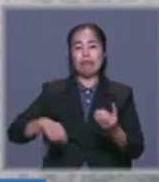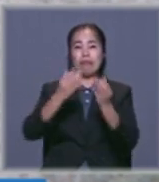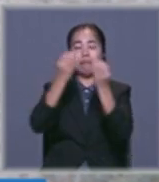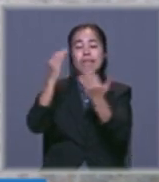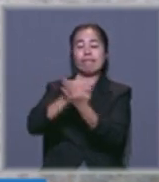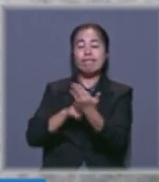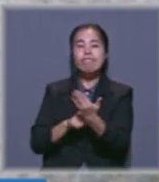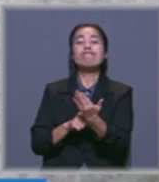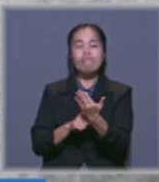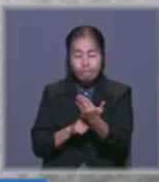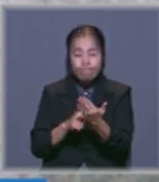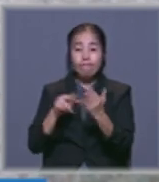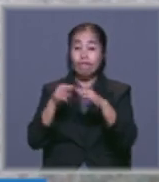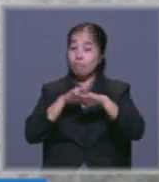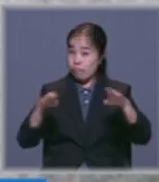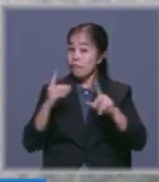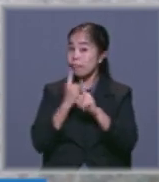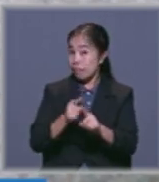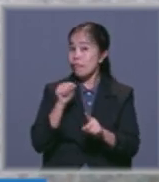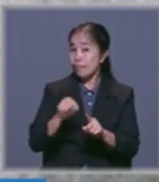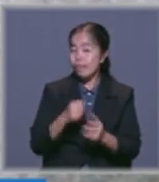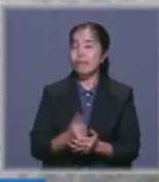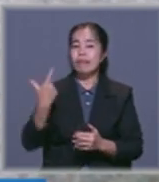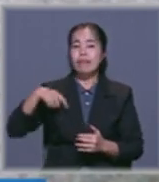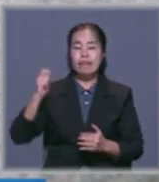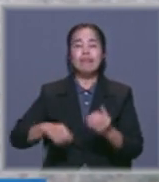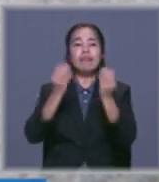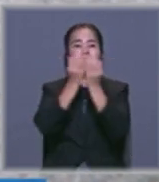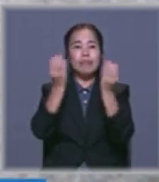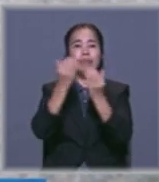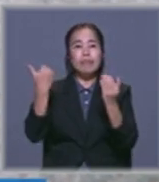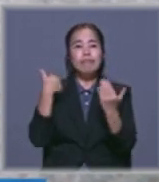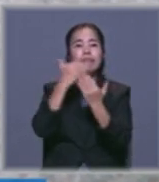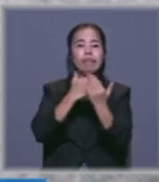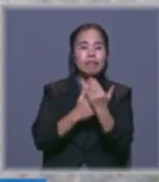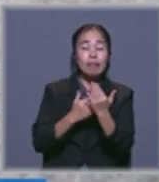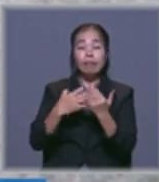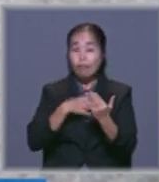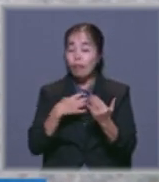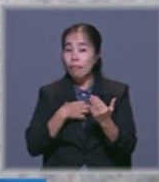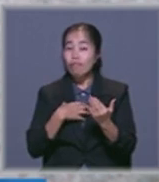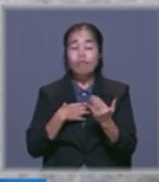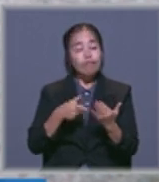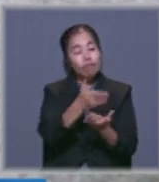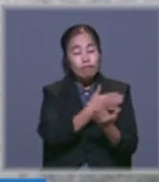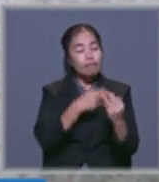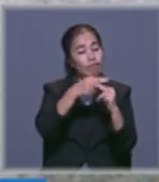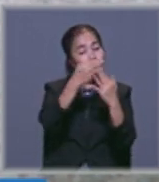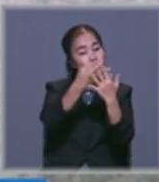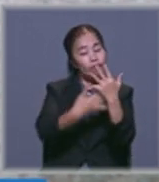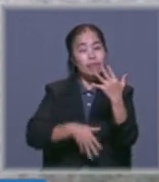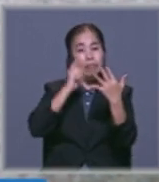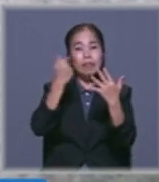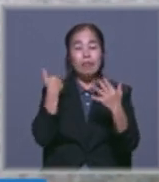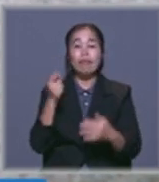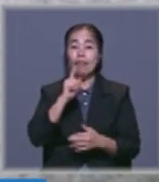ว่าวันนี้ได้มาตรฐานแน่นอนแล้วคือศาลรัฐธรรมนูญนะครับก็อาจจะเรียนเผื่อไปท่านอื่นๆถ้าสนใจอยากจะเข้าชื่อร้องกันนะฮะก็คือ